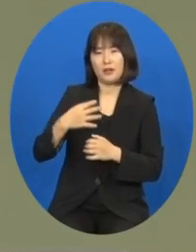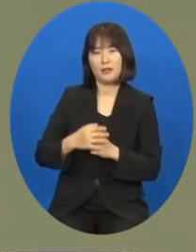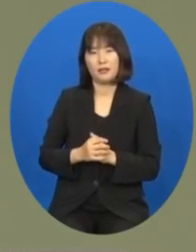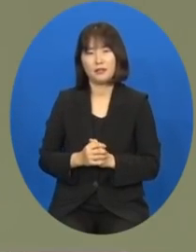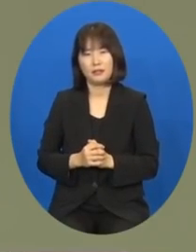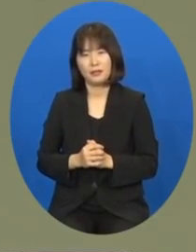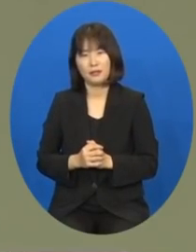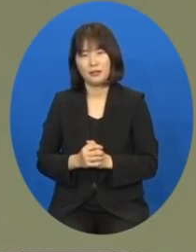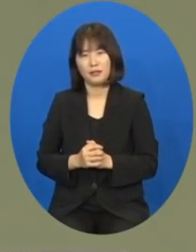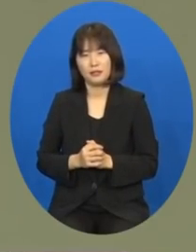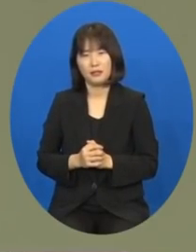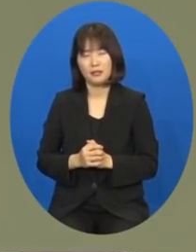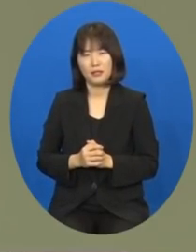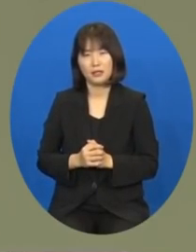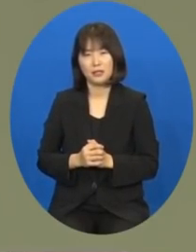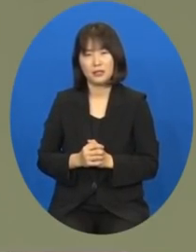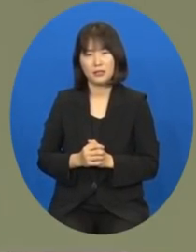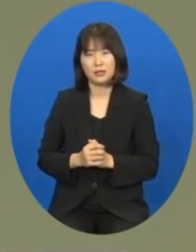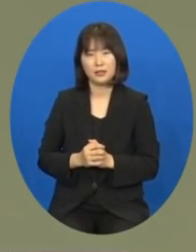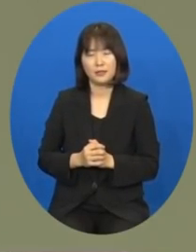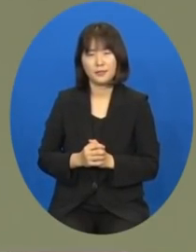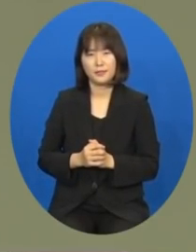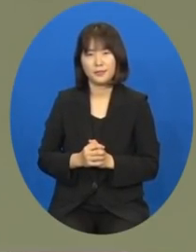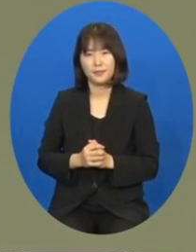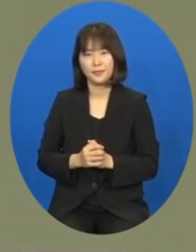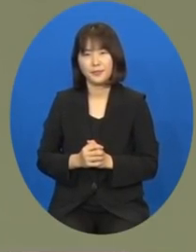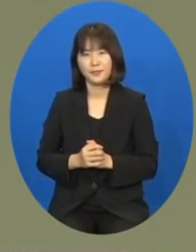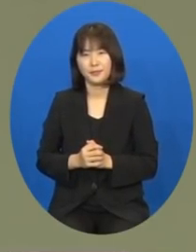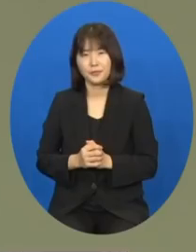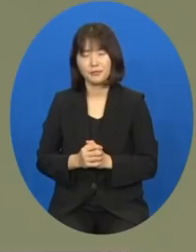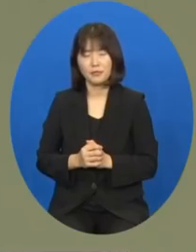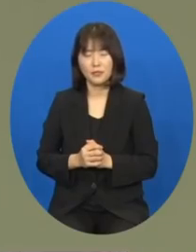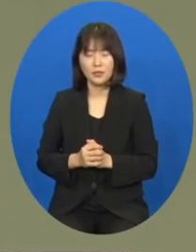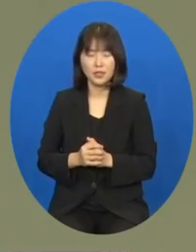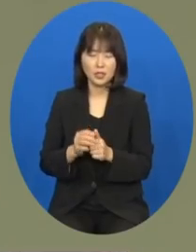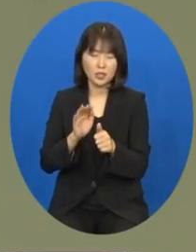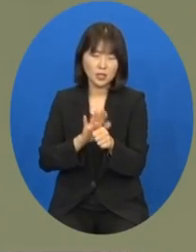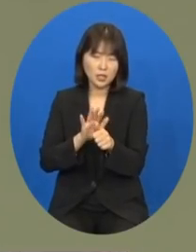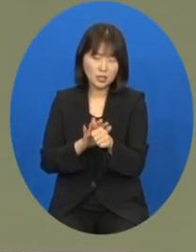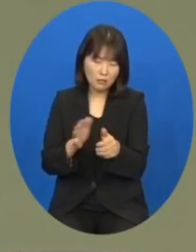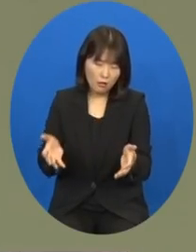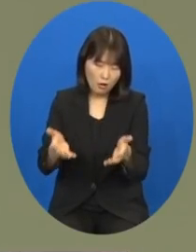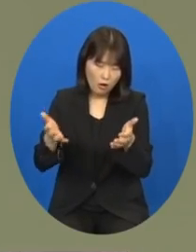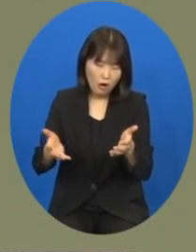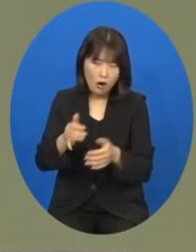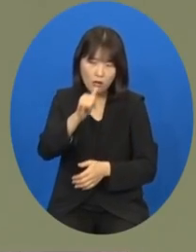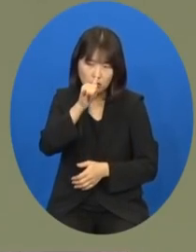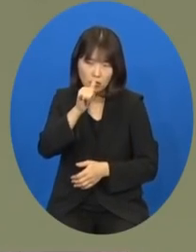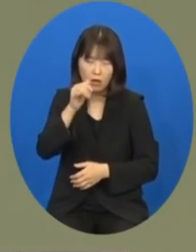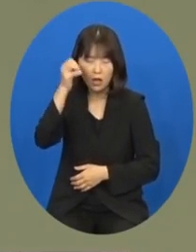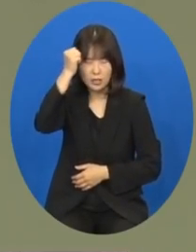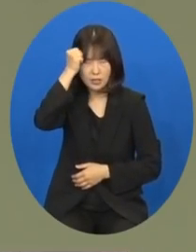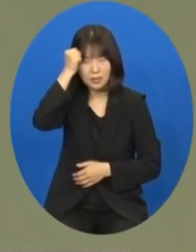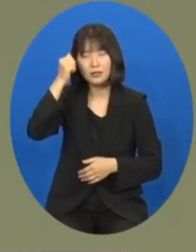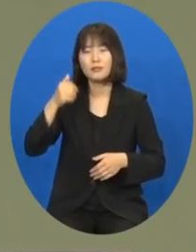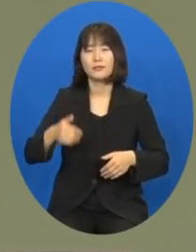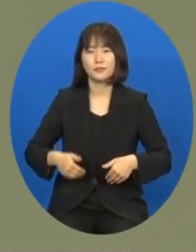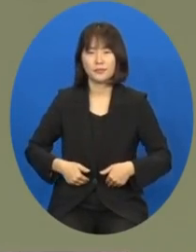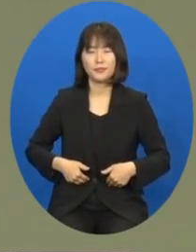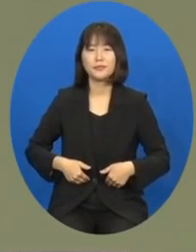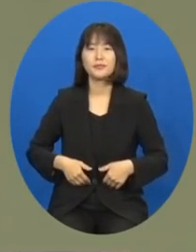완주 하자는 거예요 이러한 응원 잇던 여러분 기억하십시오 무엇보다 우리 주님이